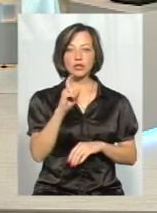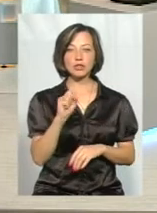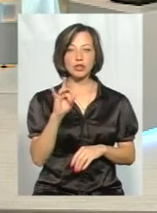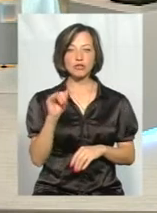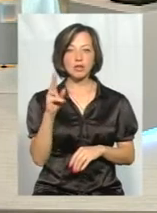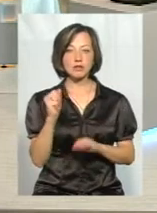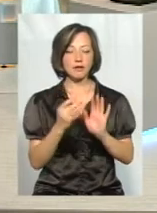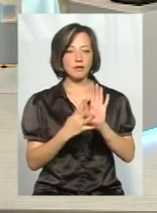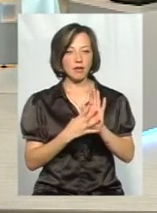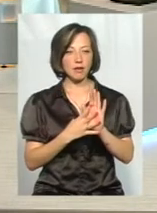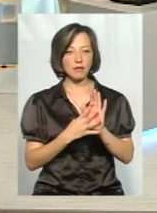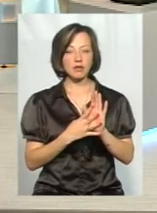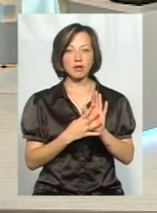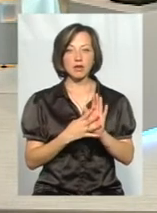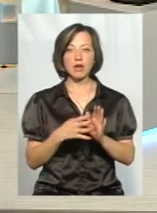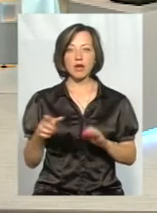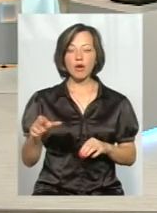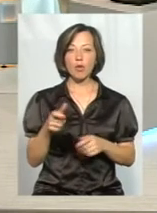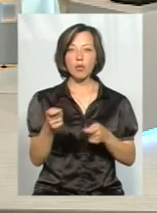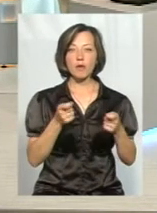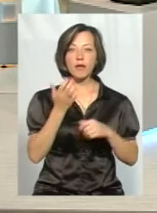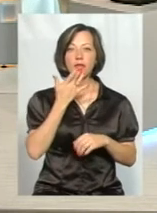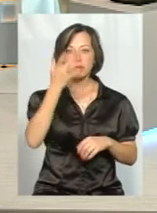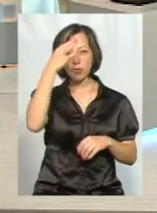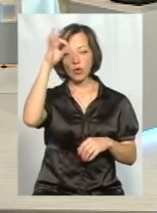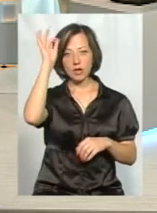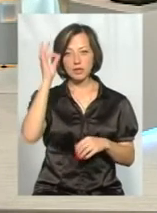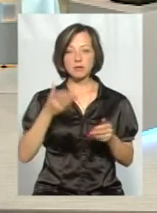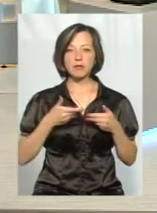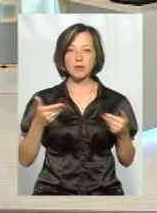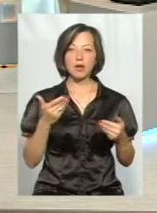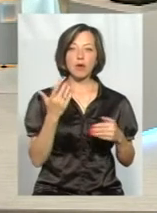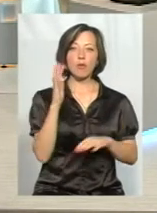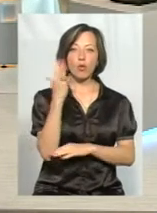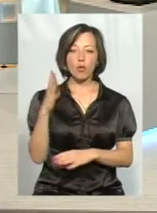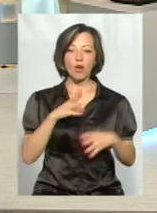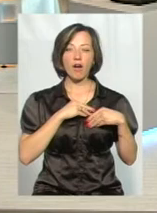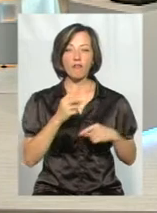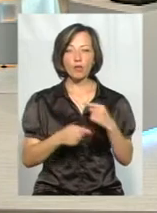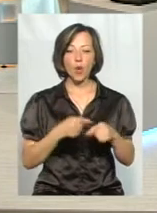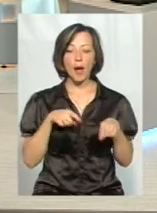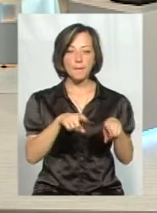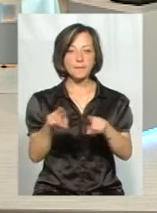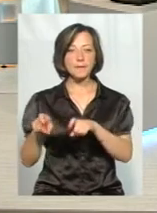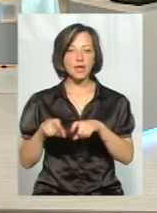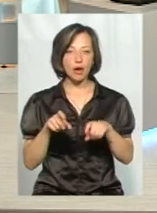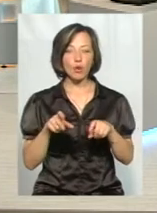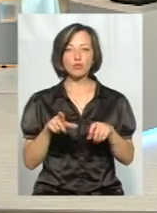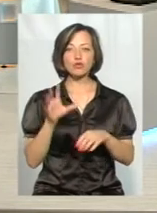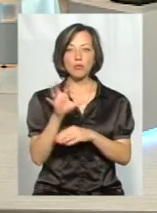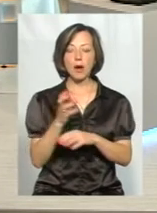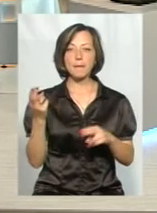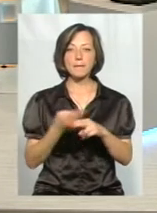Зарічанській, 9. Тут набережна, за управління Нацполіції. Ми прогулюємося з внуком, а бігають собаки без поводка,